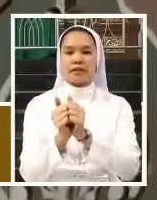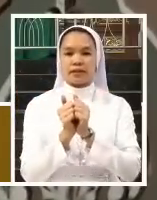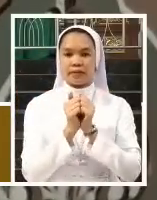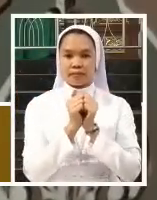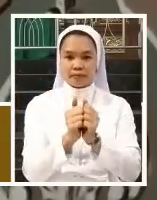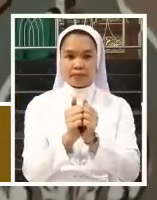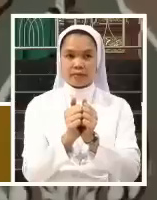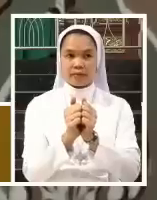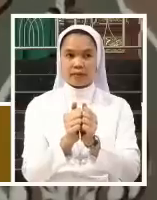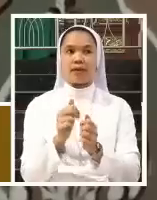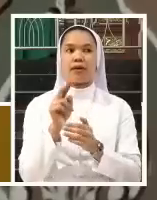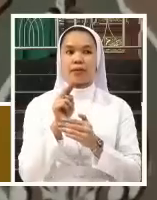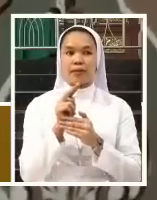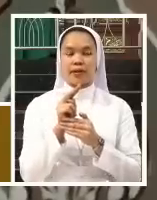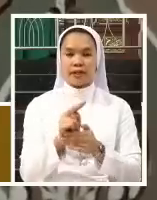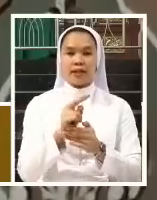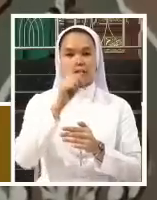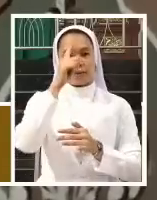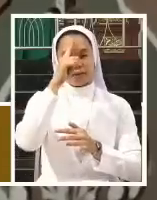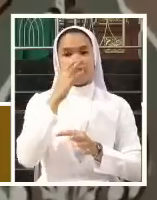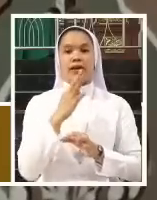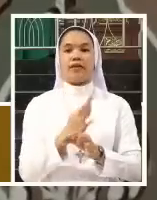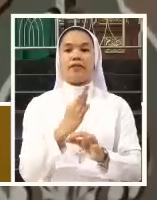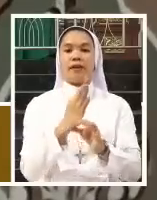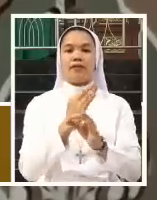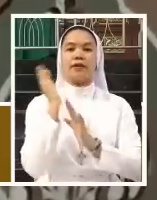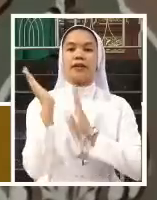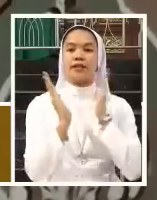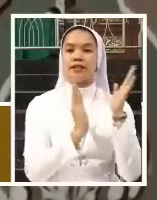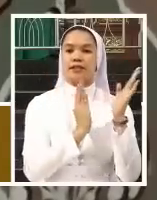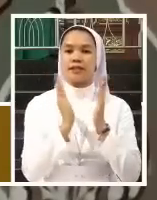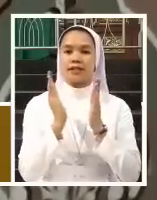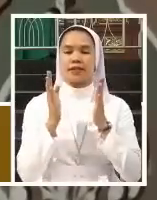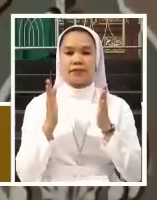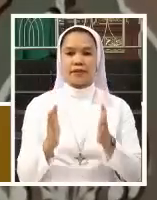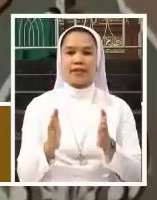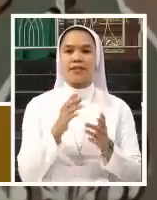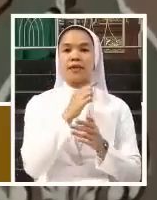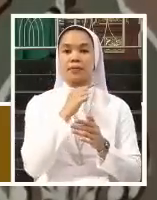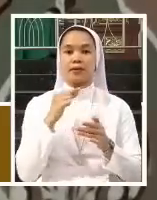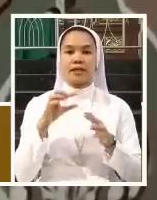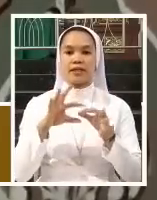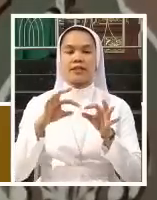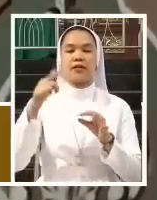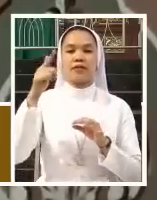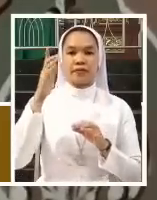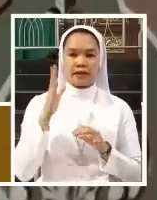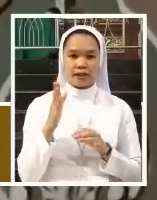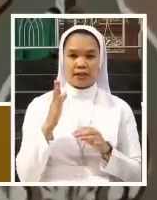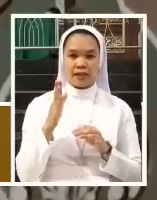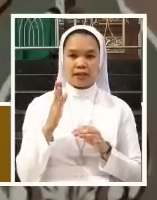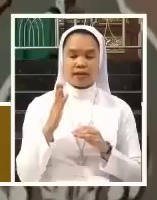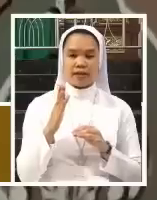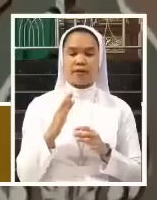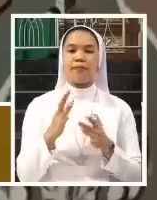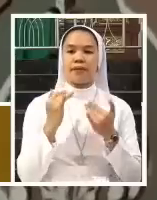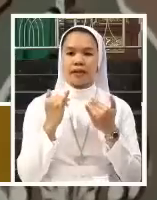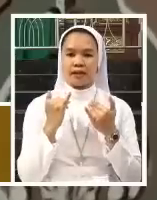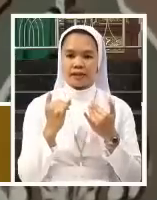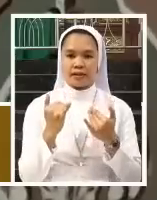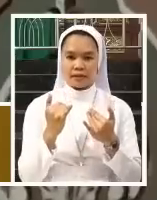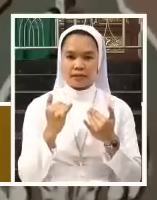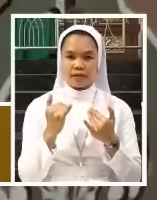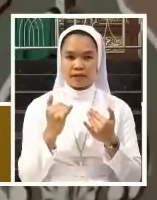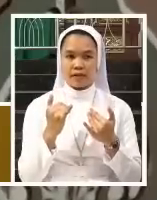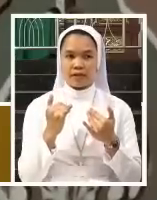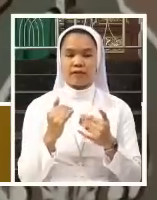may be faithful servants and priest of God. Ngunyan gusto kong i-address ang